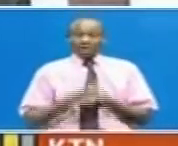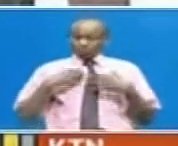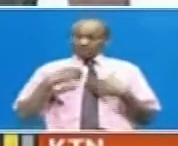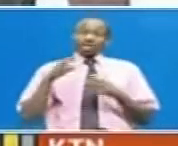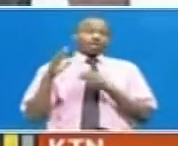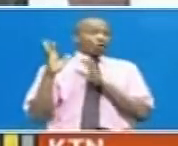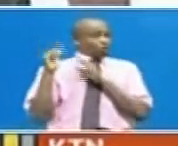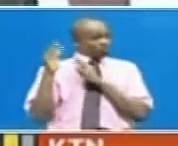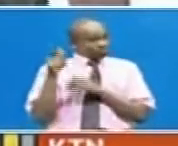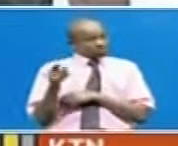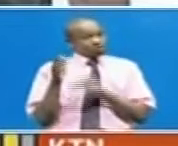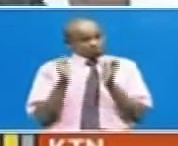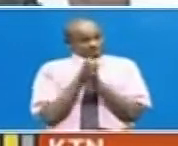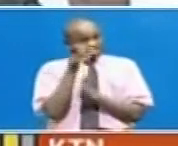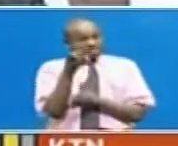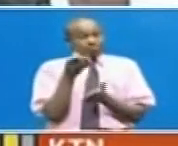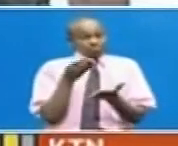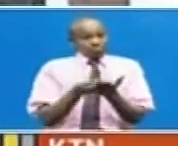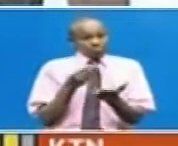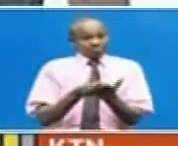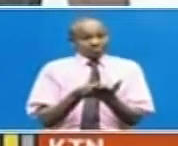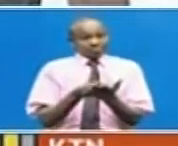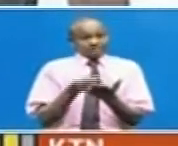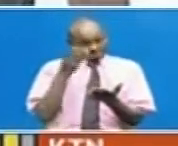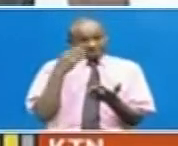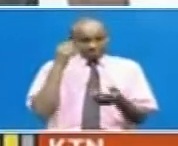hoping that with the increased